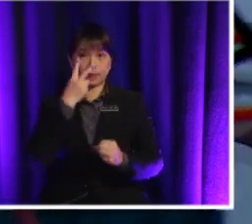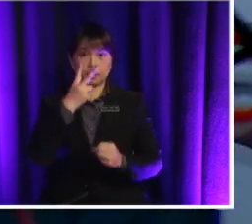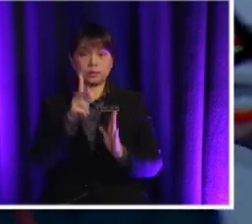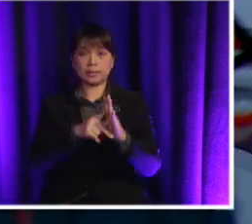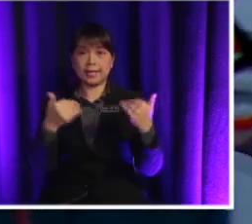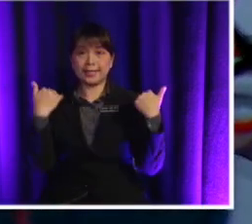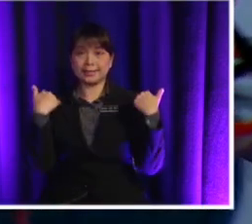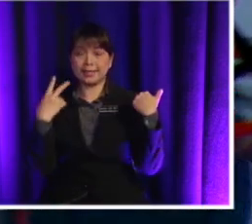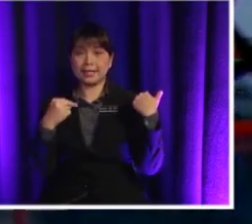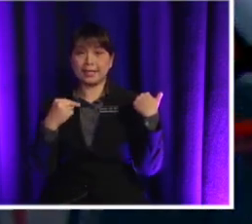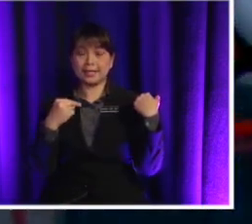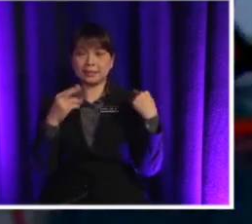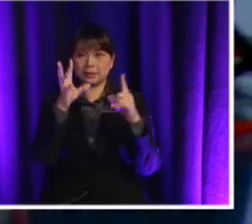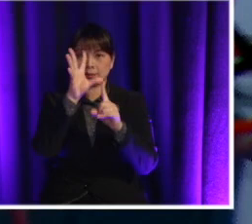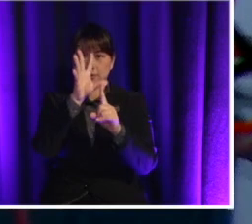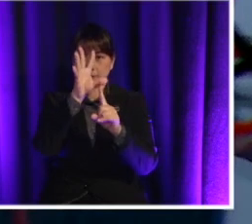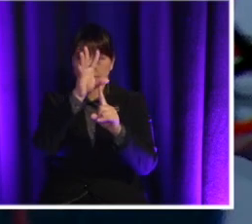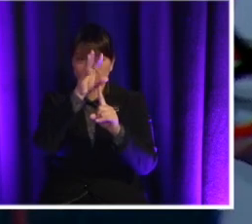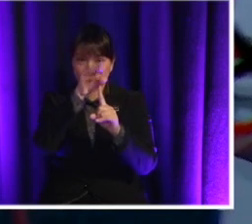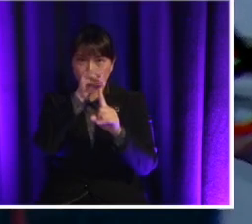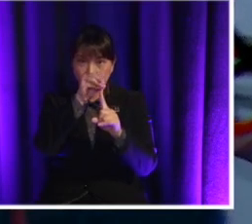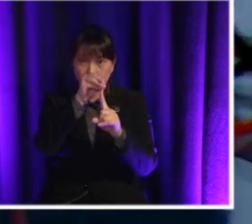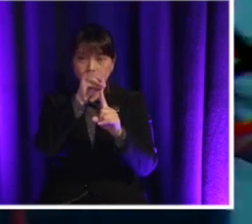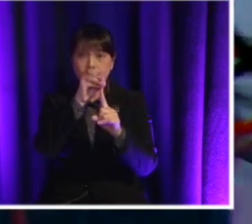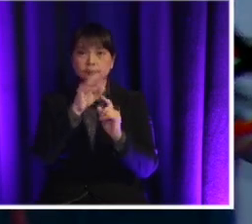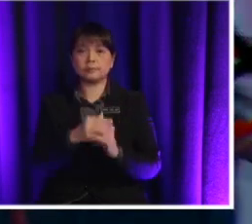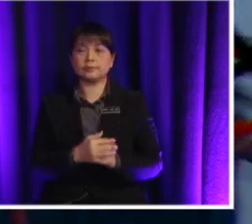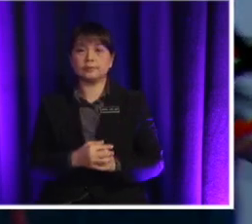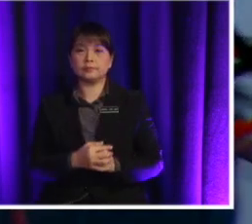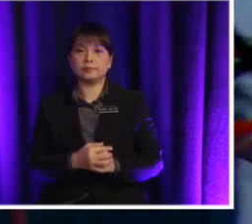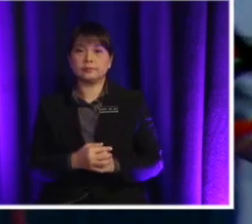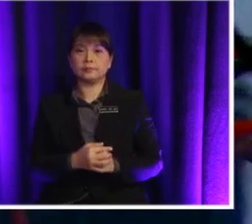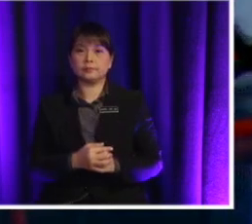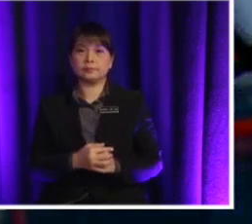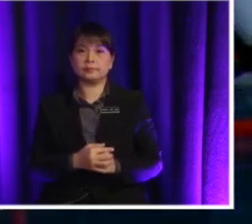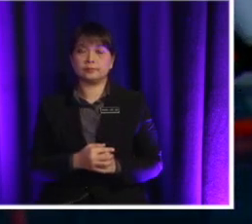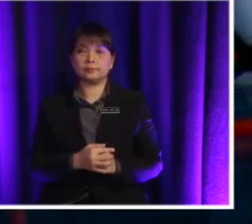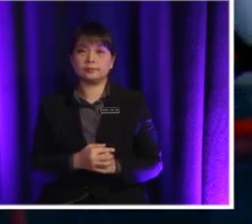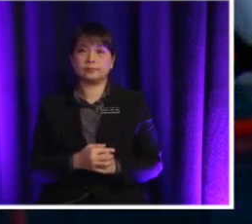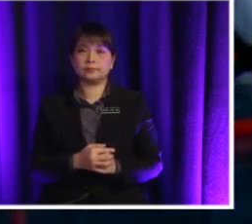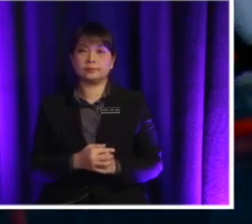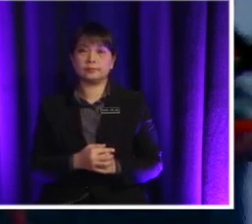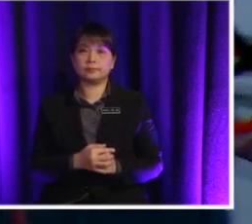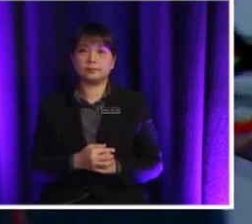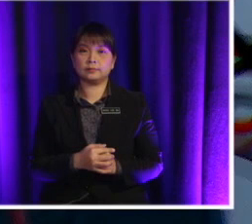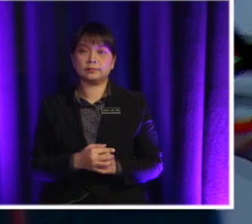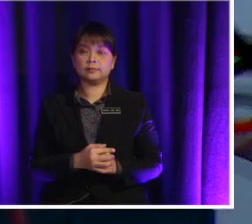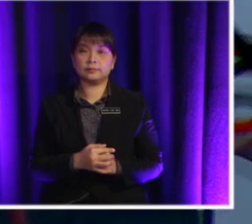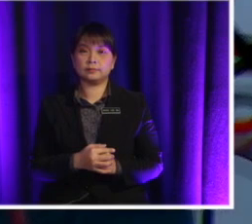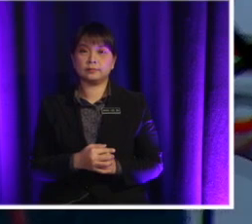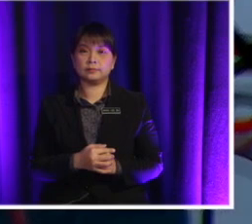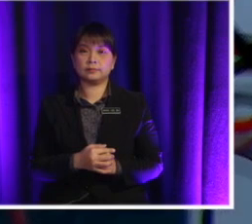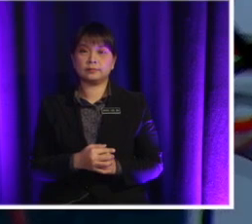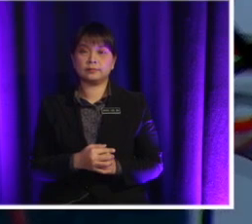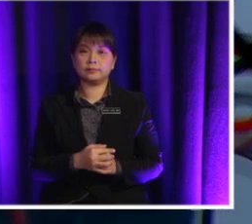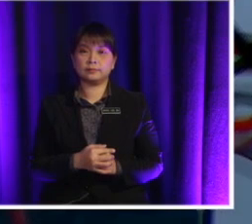lampu terpadam Okey. disebabkan lebihan cahaya tadi juga. Okey, kan padam tu? Okey, kita angkat. Angkat, kan dia menyala. Okey, sekali